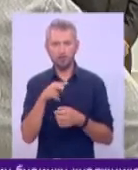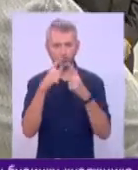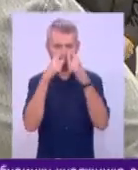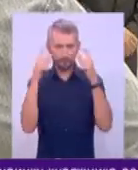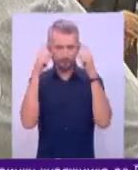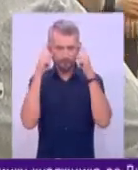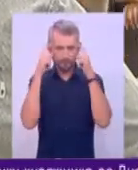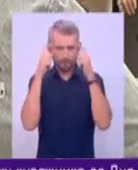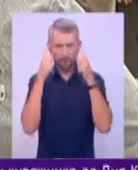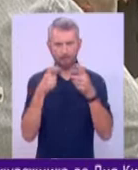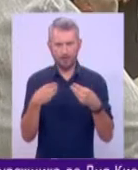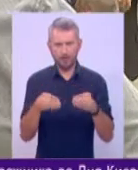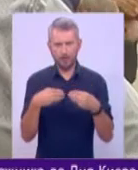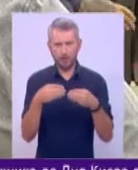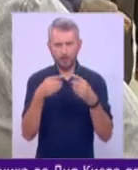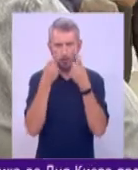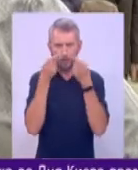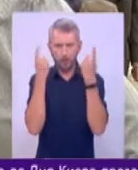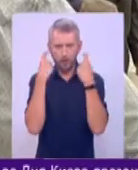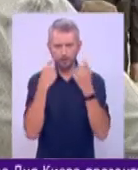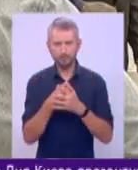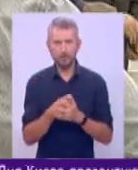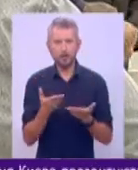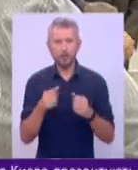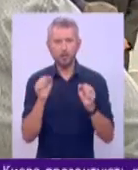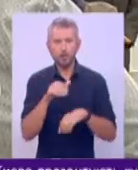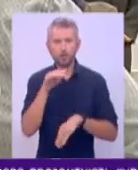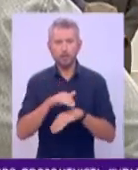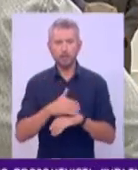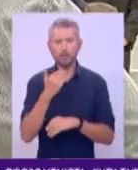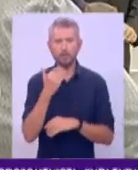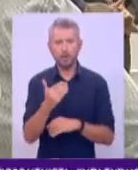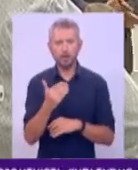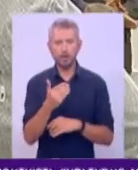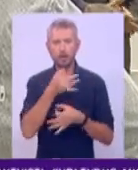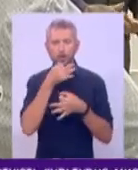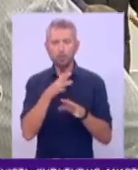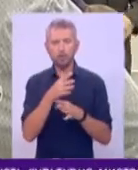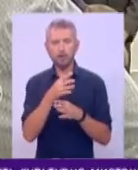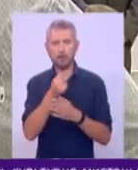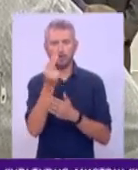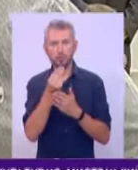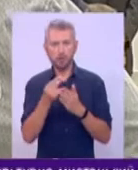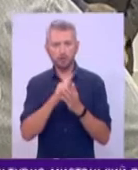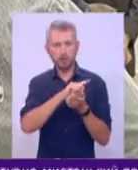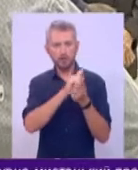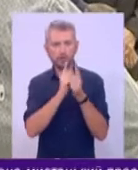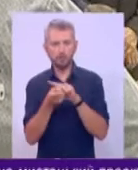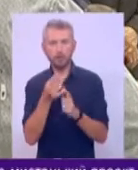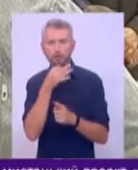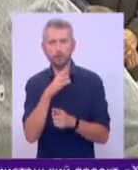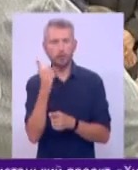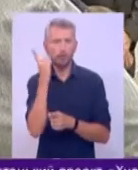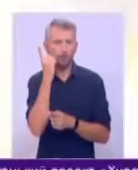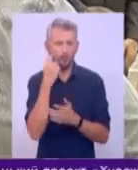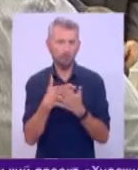називаємо, картонні окуляри віртуальної реальності, які можуть фактично вам будь-які зображення трансформувати з будь-якого телефону,